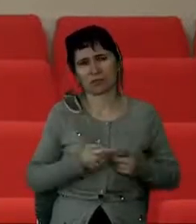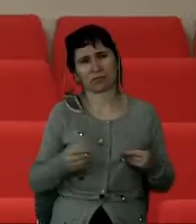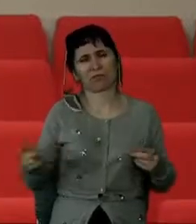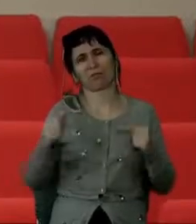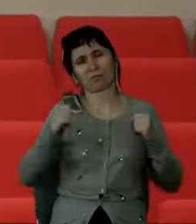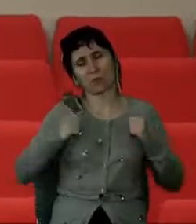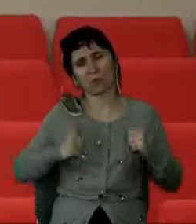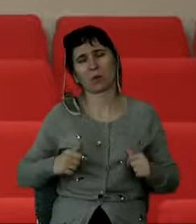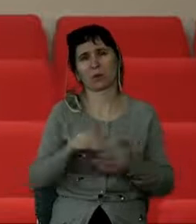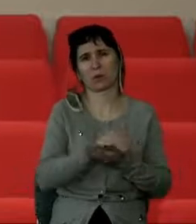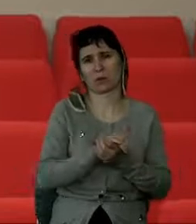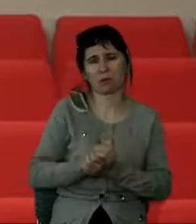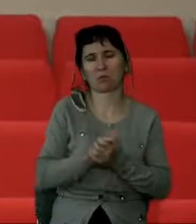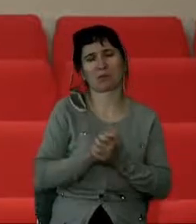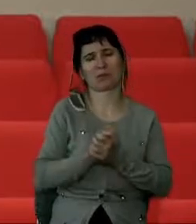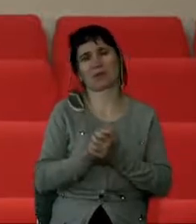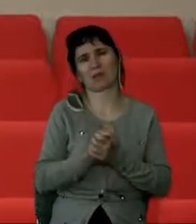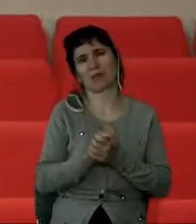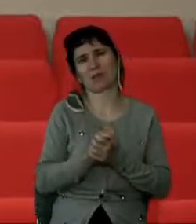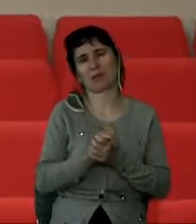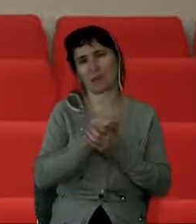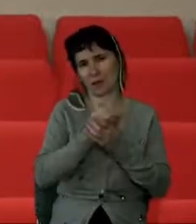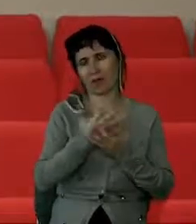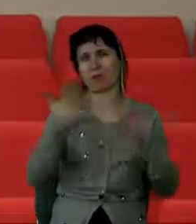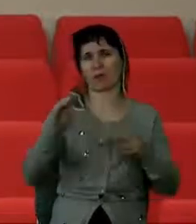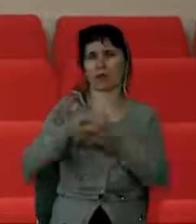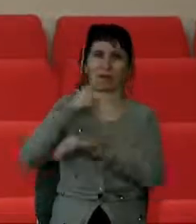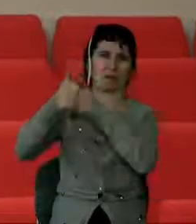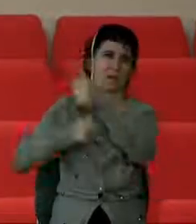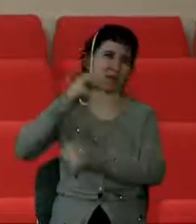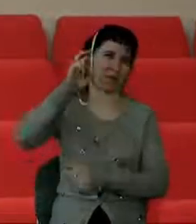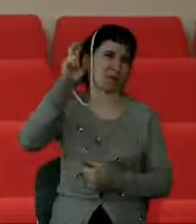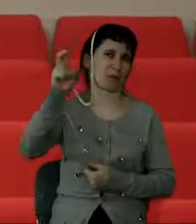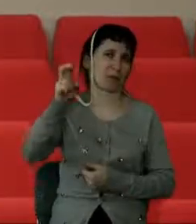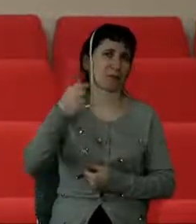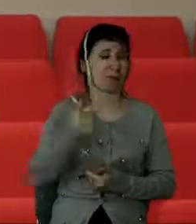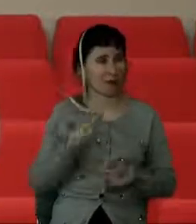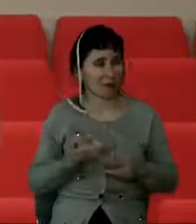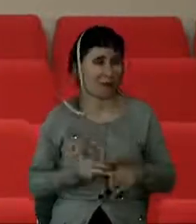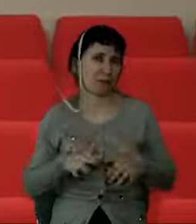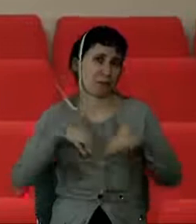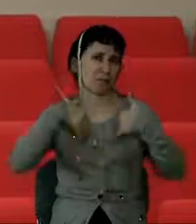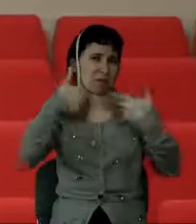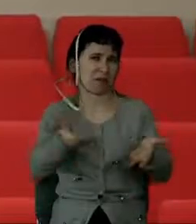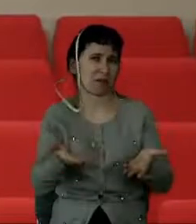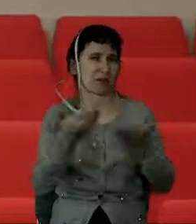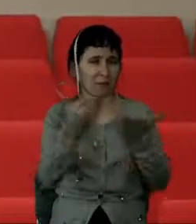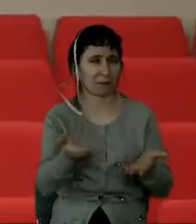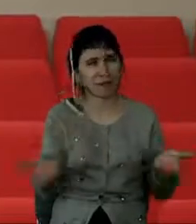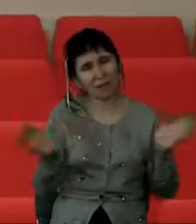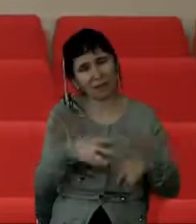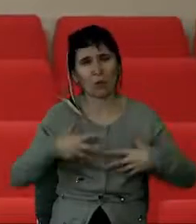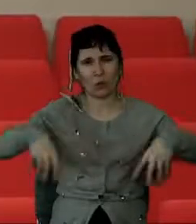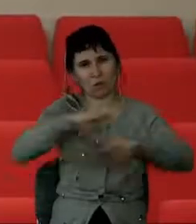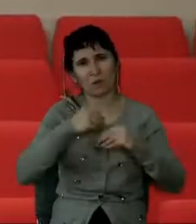землі, славлячи нашого Господа. Тому закликаю кожного із вас зараз мати